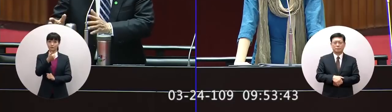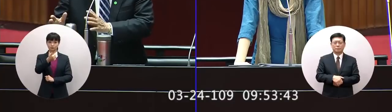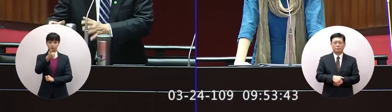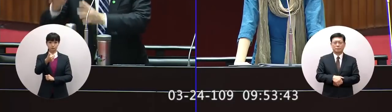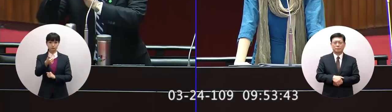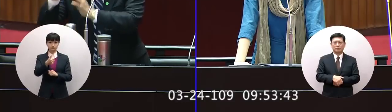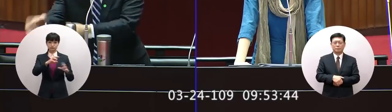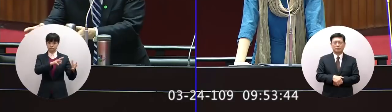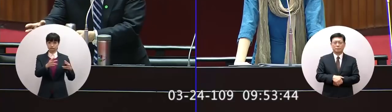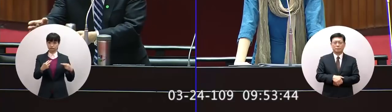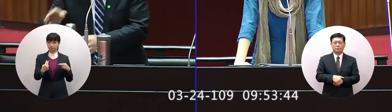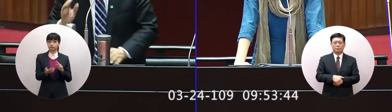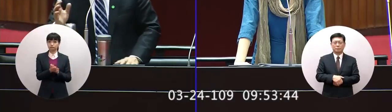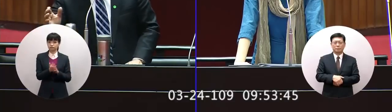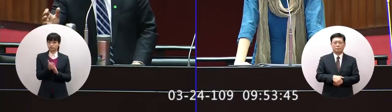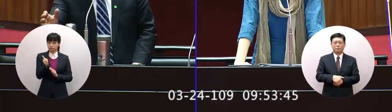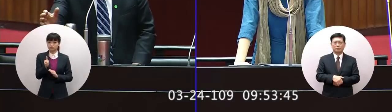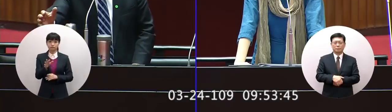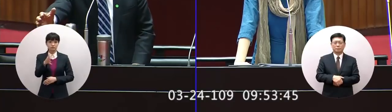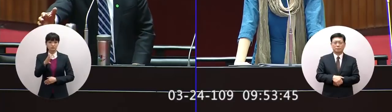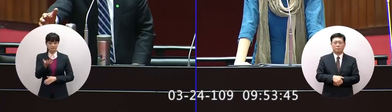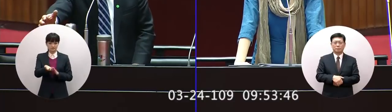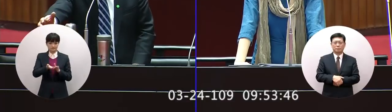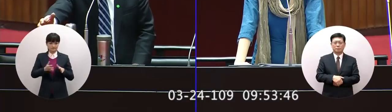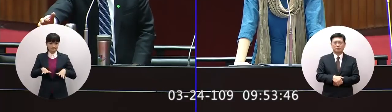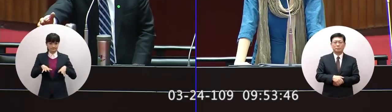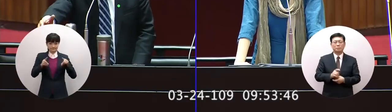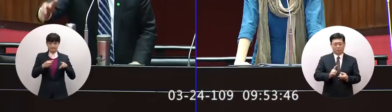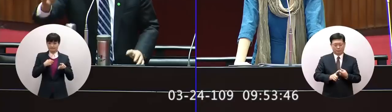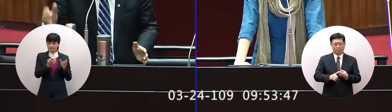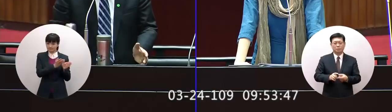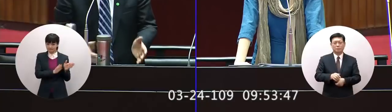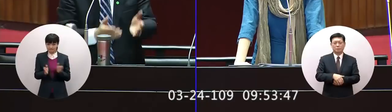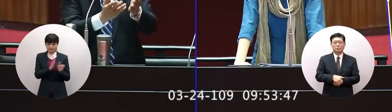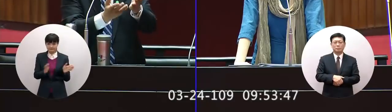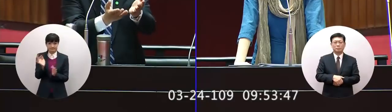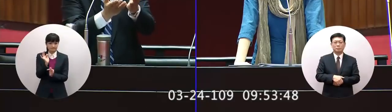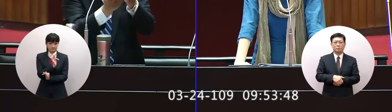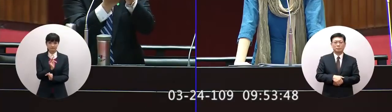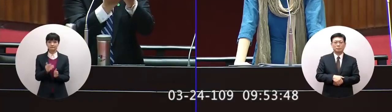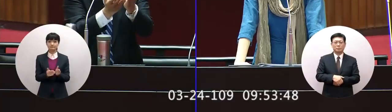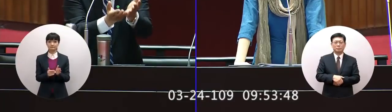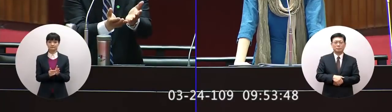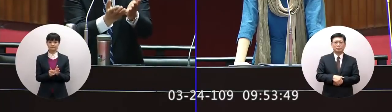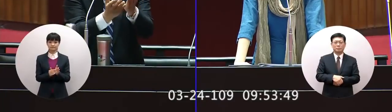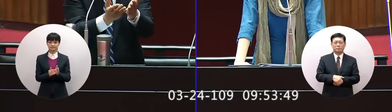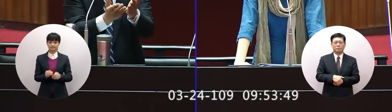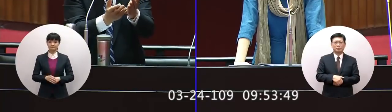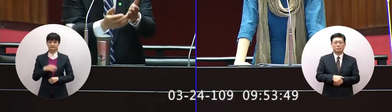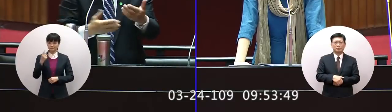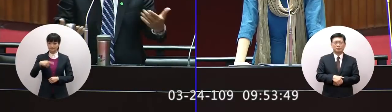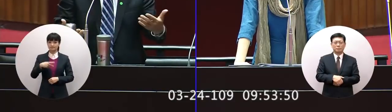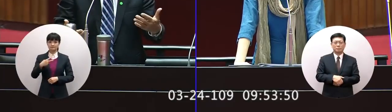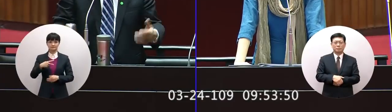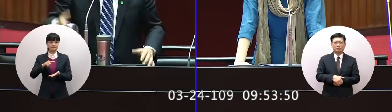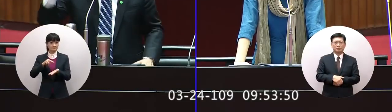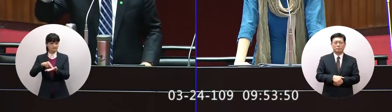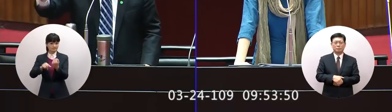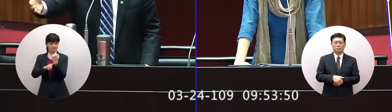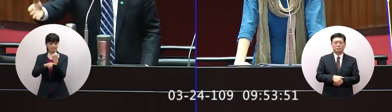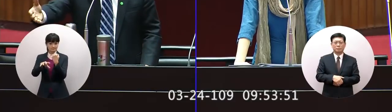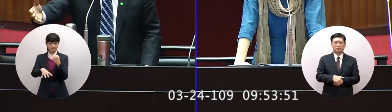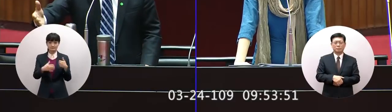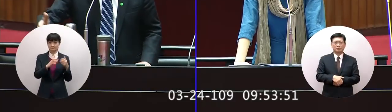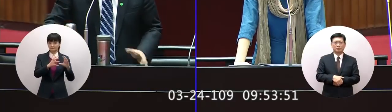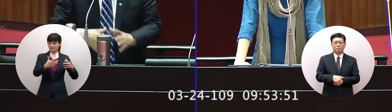是我们在一开始就已经一步一步超前部署， 是， 也甚至于在立法院、国会